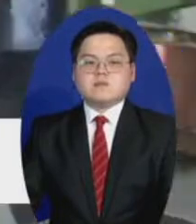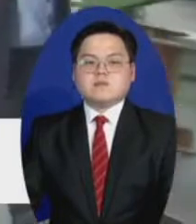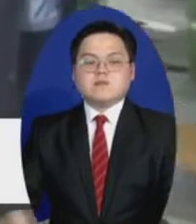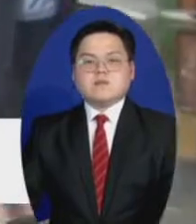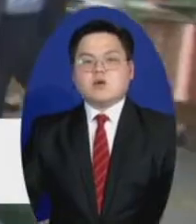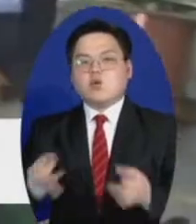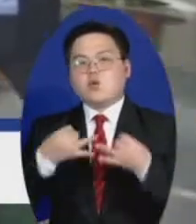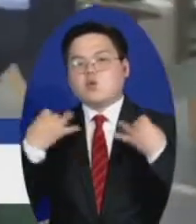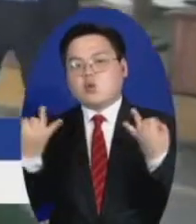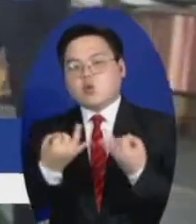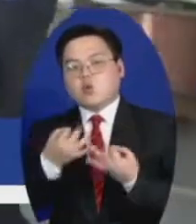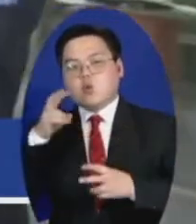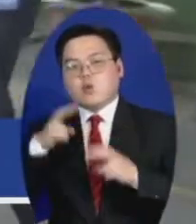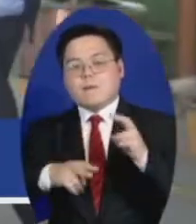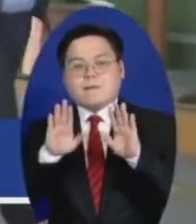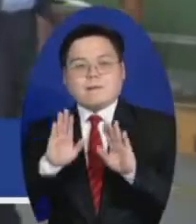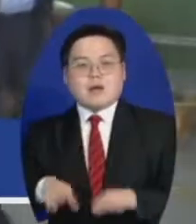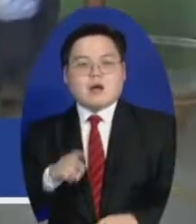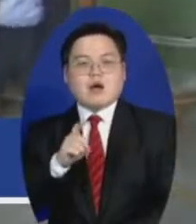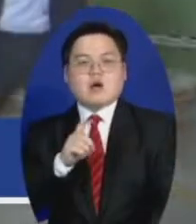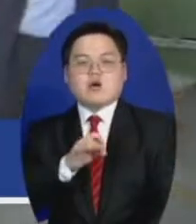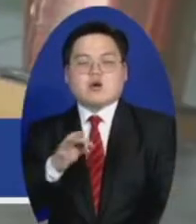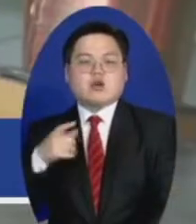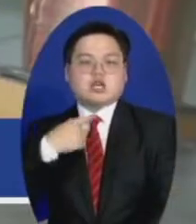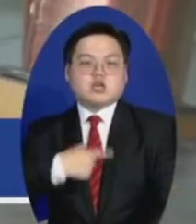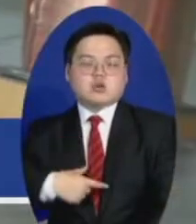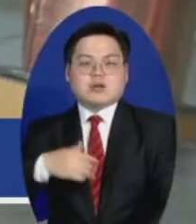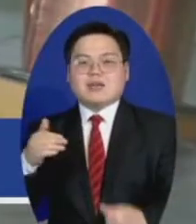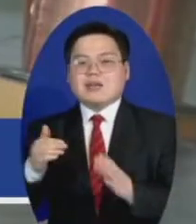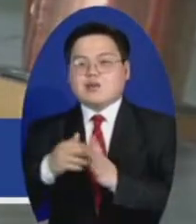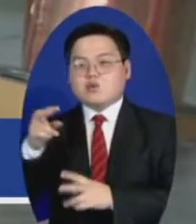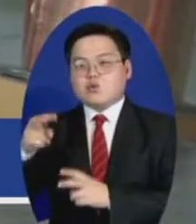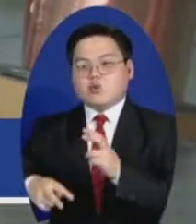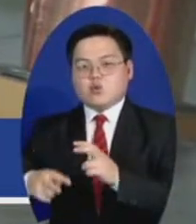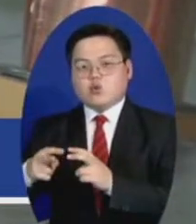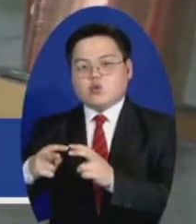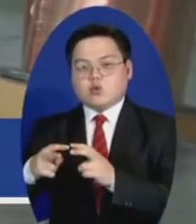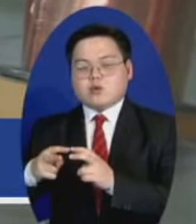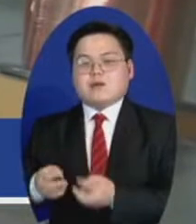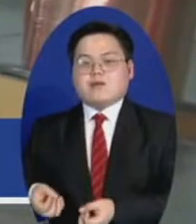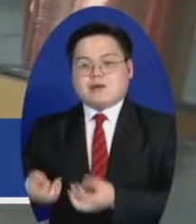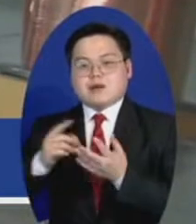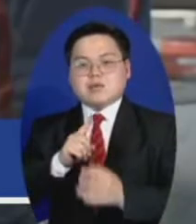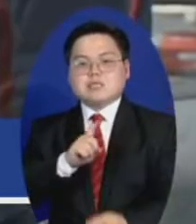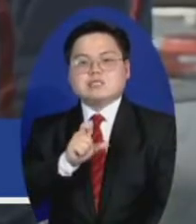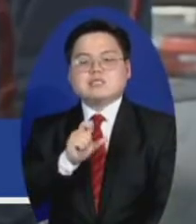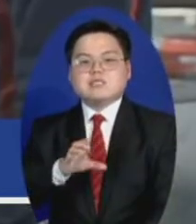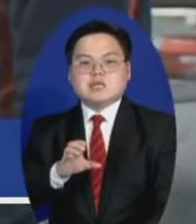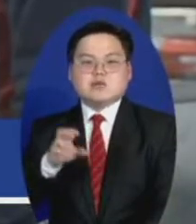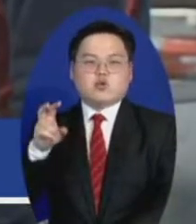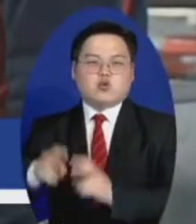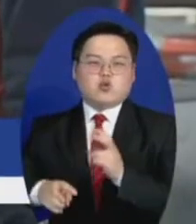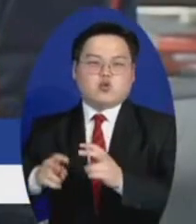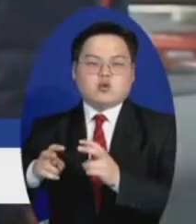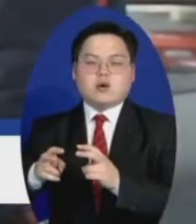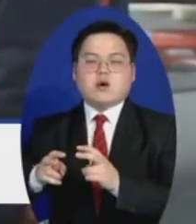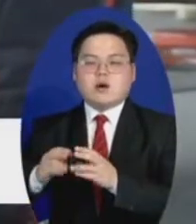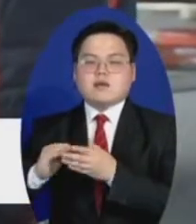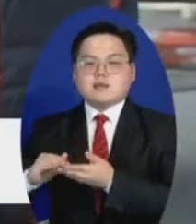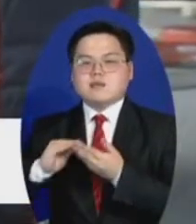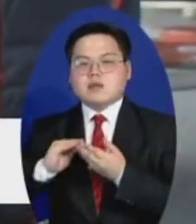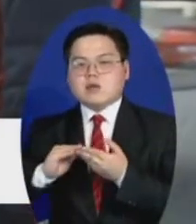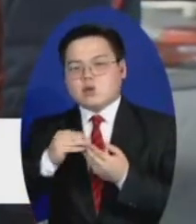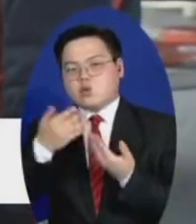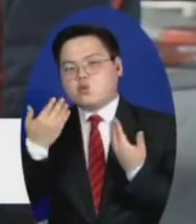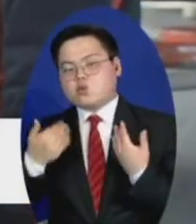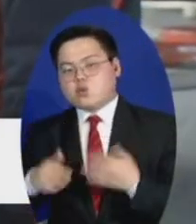Улсын хурлын үйлдвэрчлэлийн бодлогын байнгын хорооны гишүүд өнөөдөр Эрдэнэ төвлөрийн үүсмэл ордыг төвшиглэн байгуулсан ЗИС боловсруулах үйлдвэрүүдийн нөхцөл байдлаа